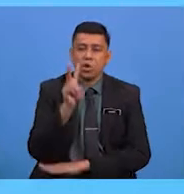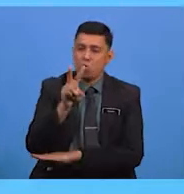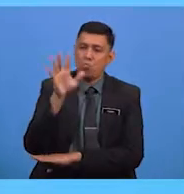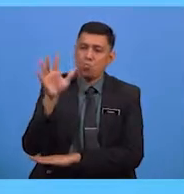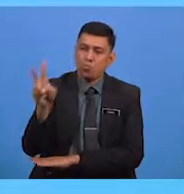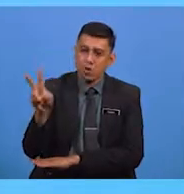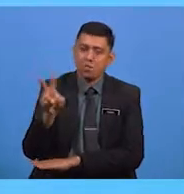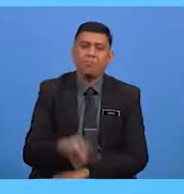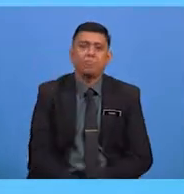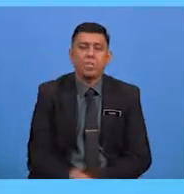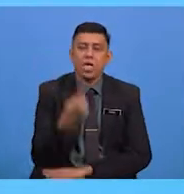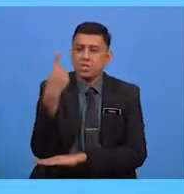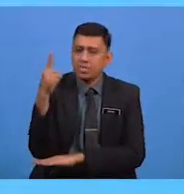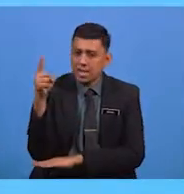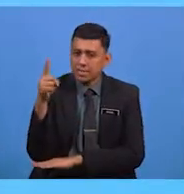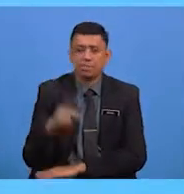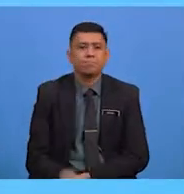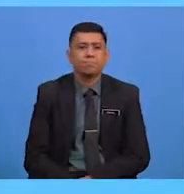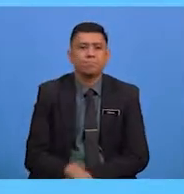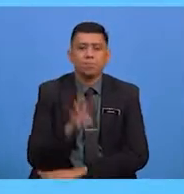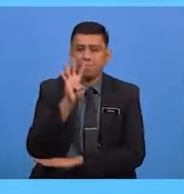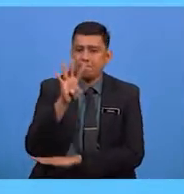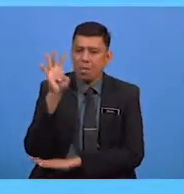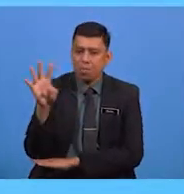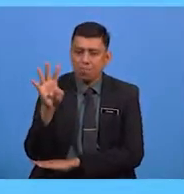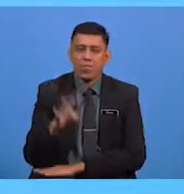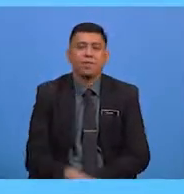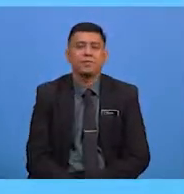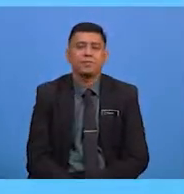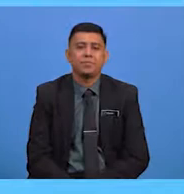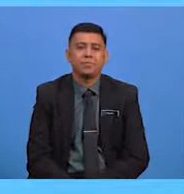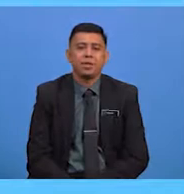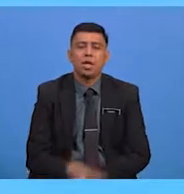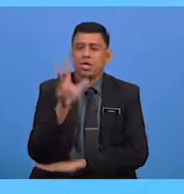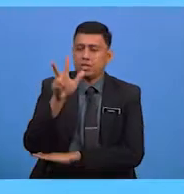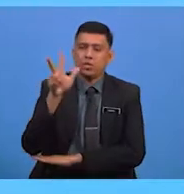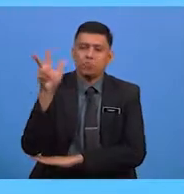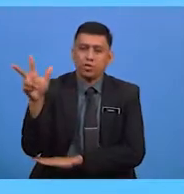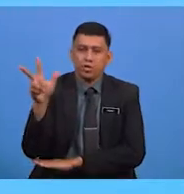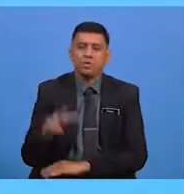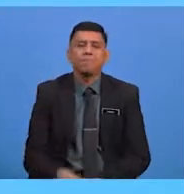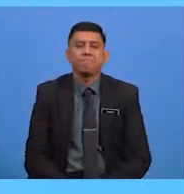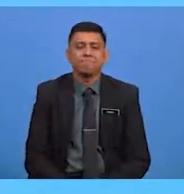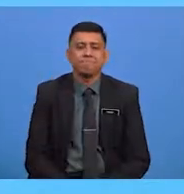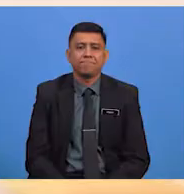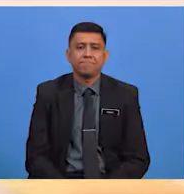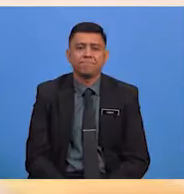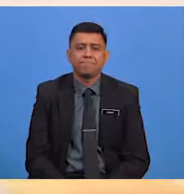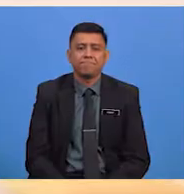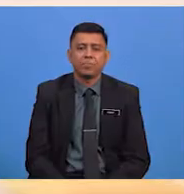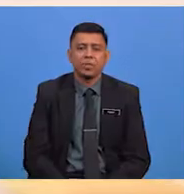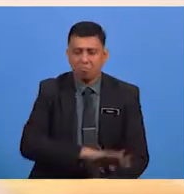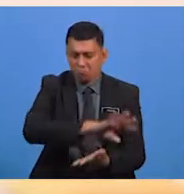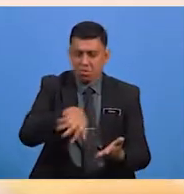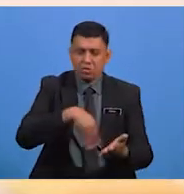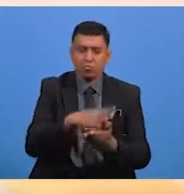22, 11, 44 dan 33. Kesemua